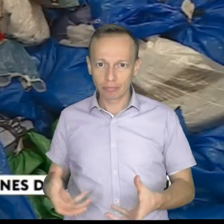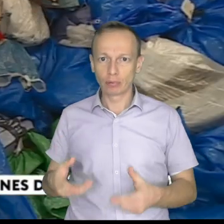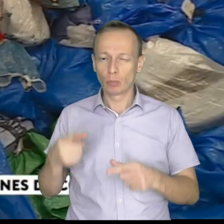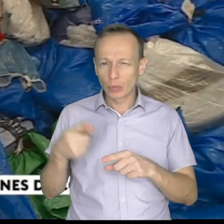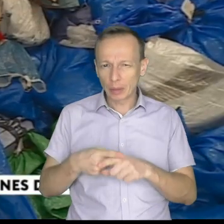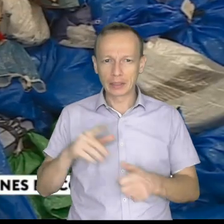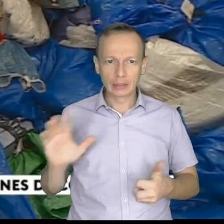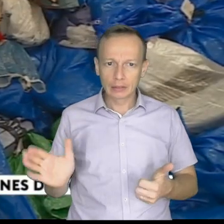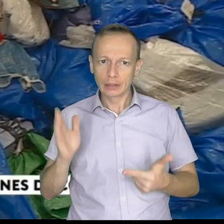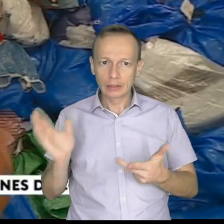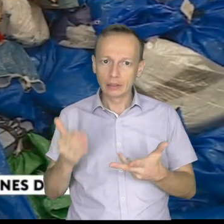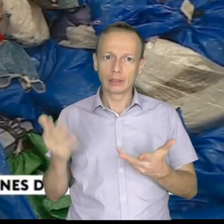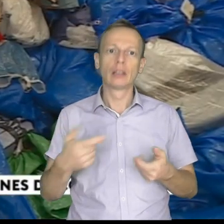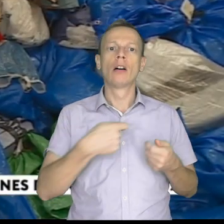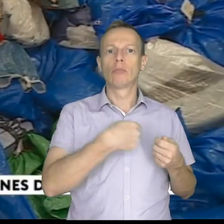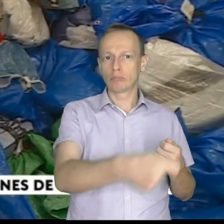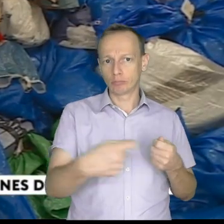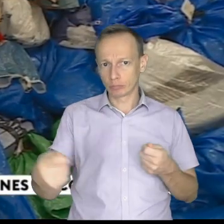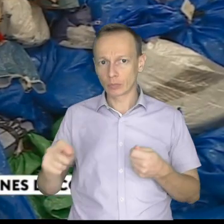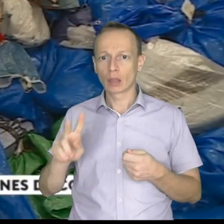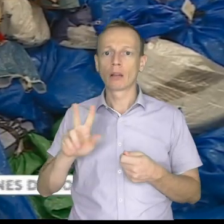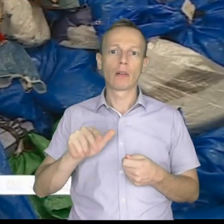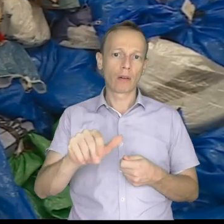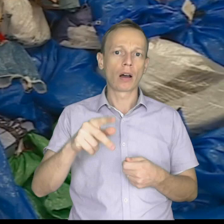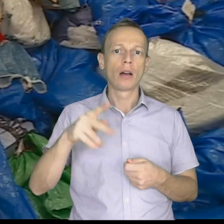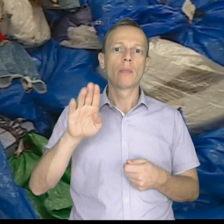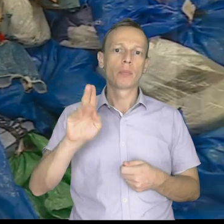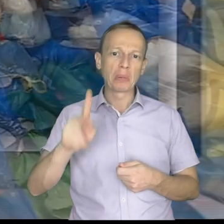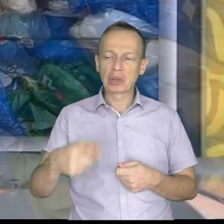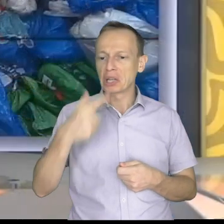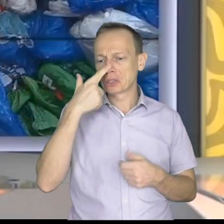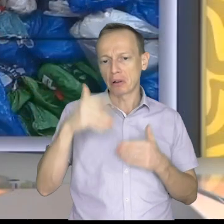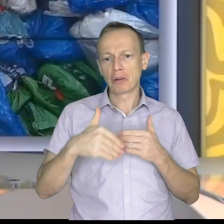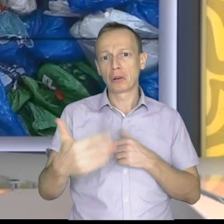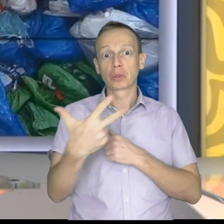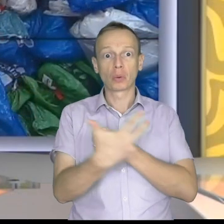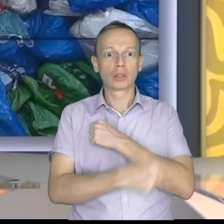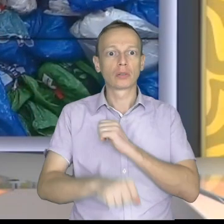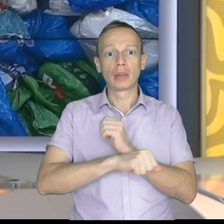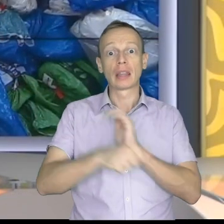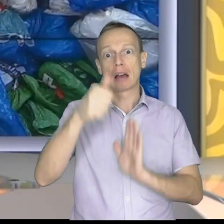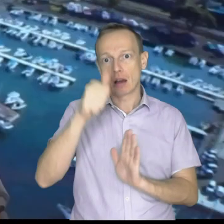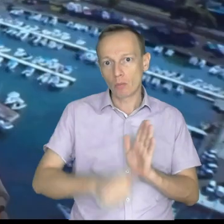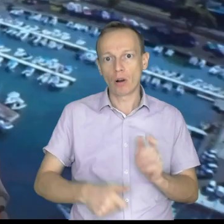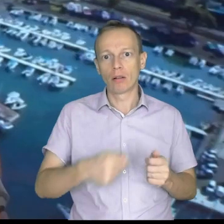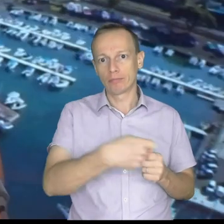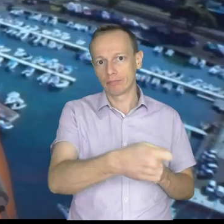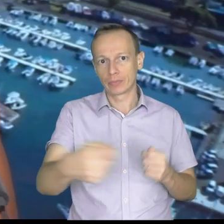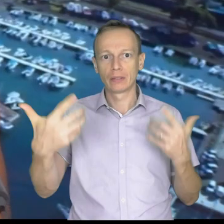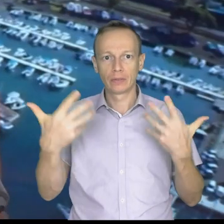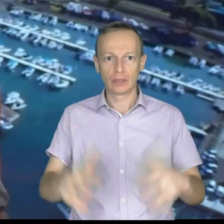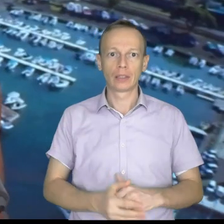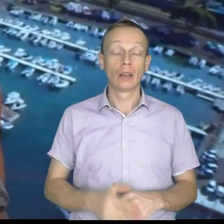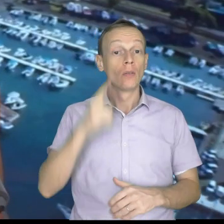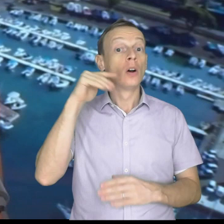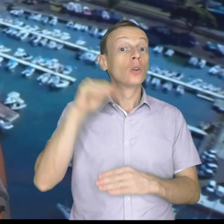ils sont retraités et ils arriveront dans les boîtes postales pas avant 3 semaines, 1 mois. Voilà le détail